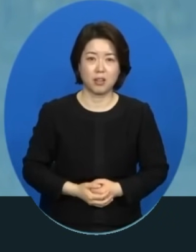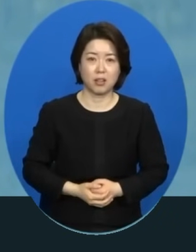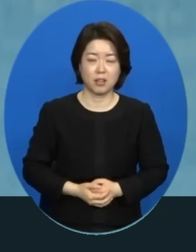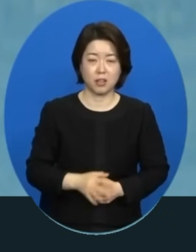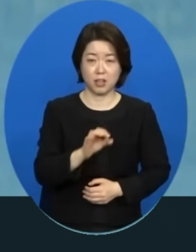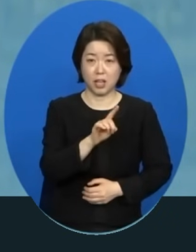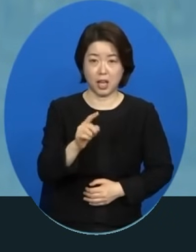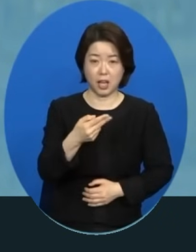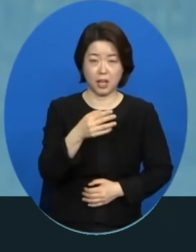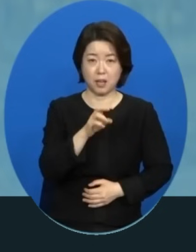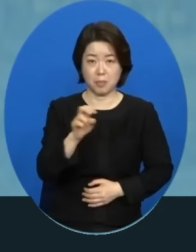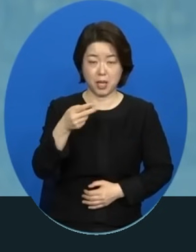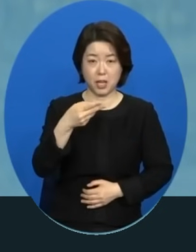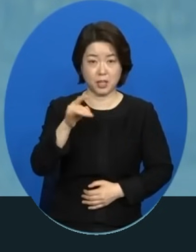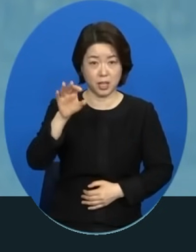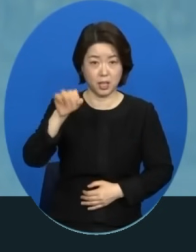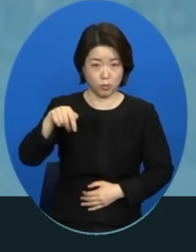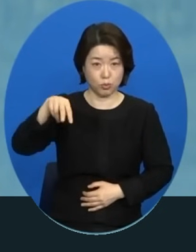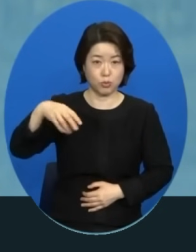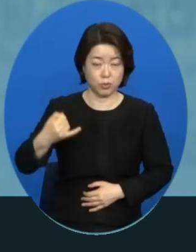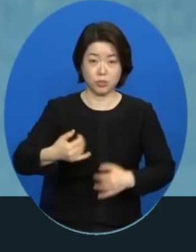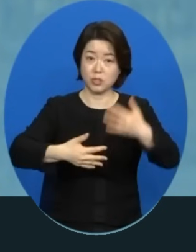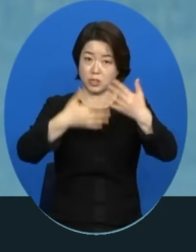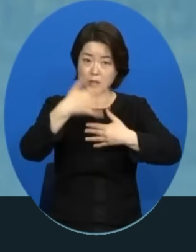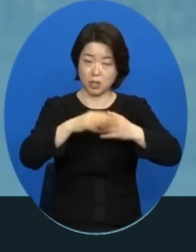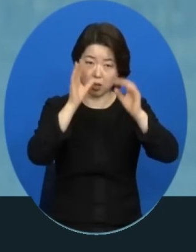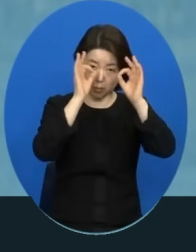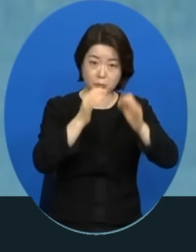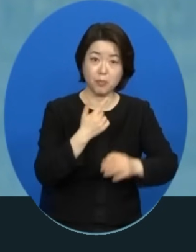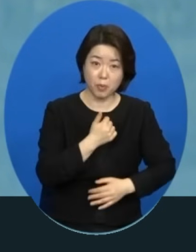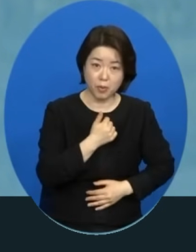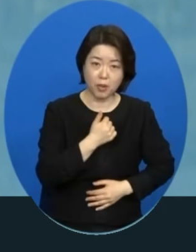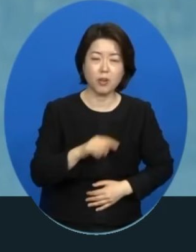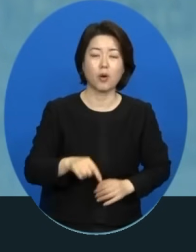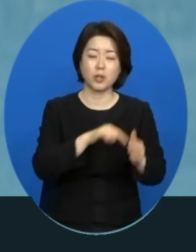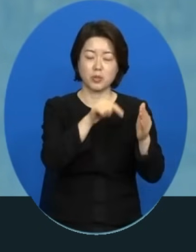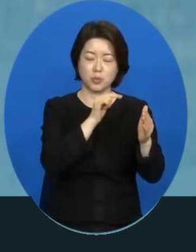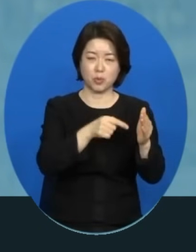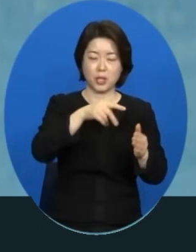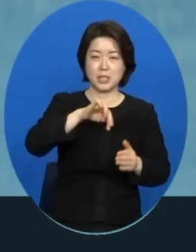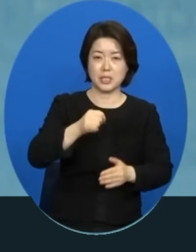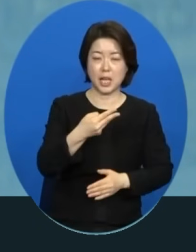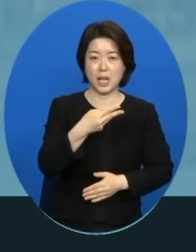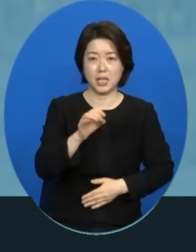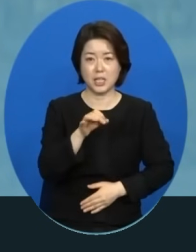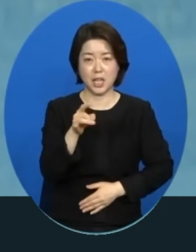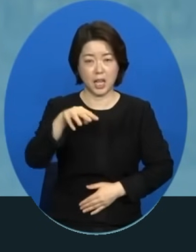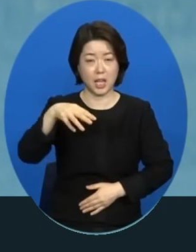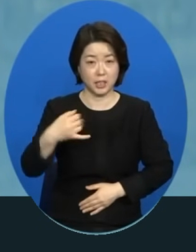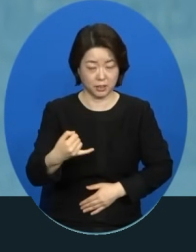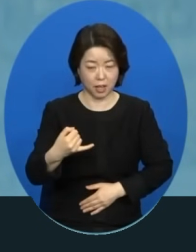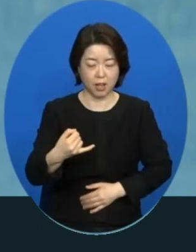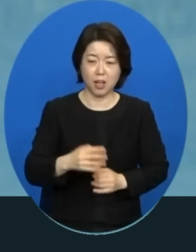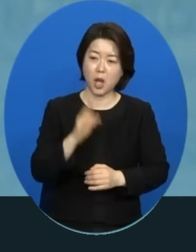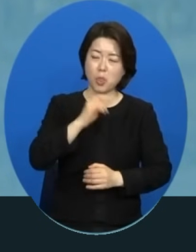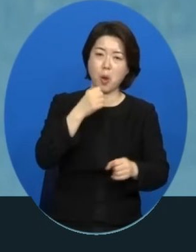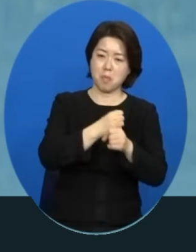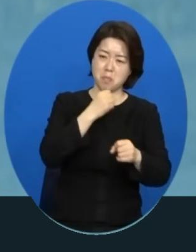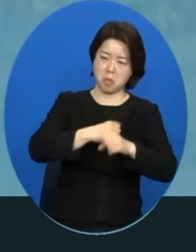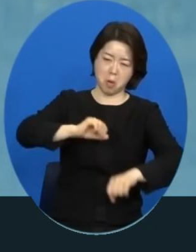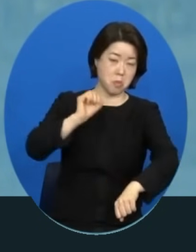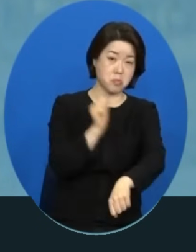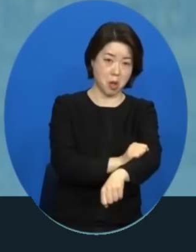아마데우스 영화 보신 분 계실 겁니다. 아마데우스. 살리에르가 뛰어난 작곡가예요. 굉장히 궁정